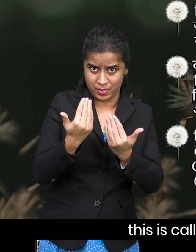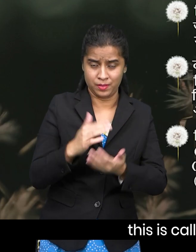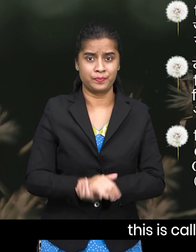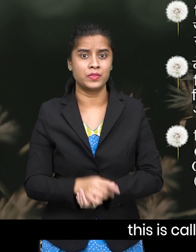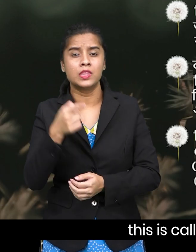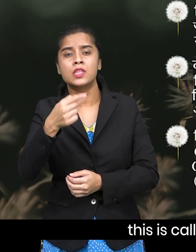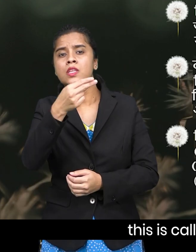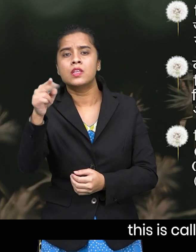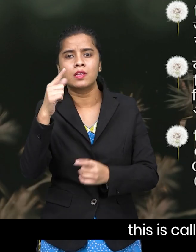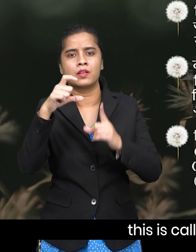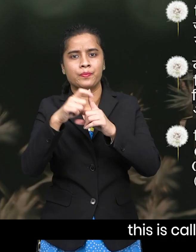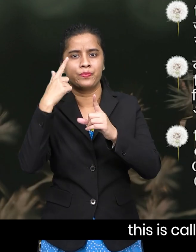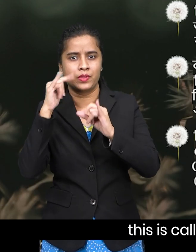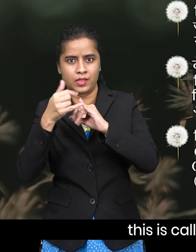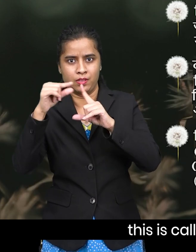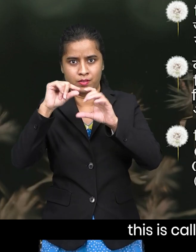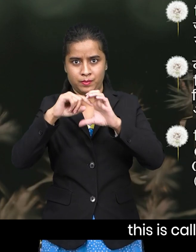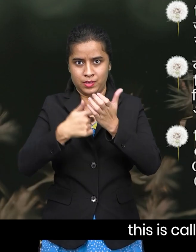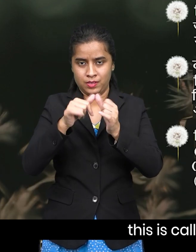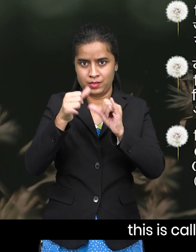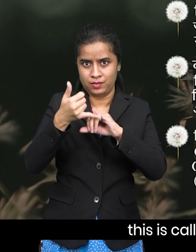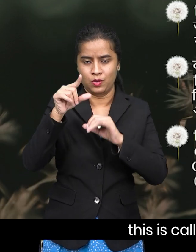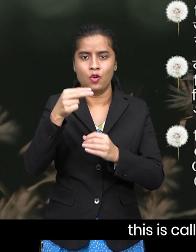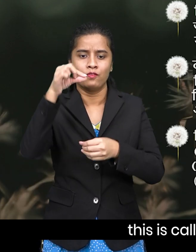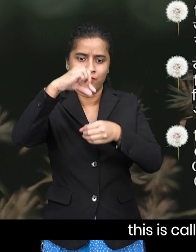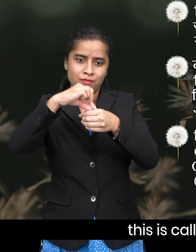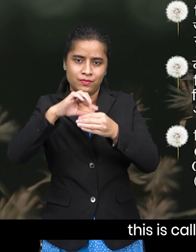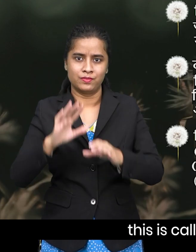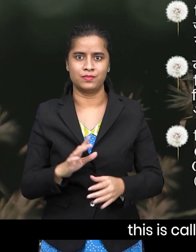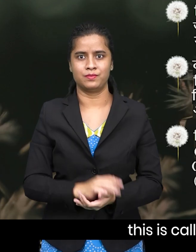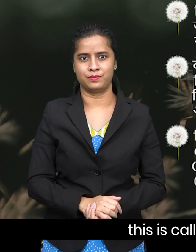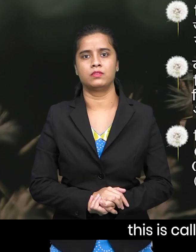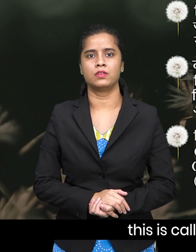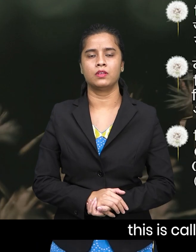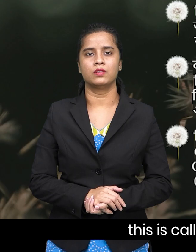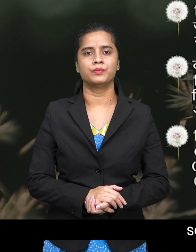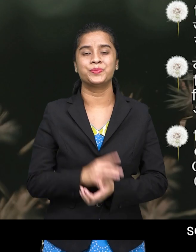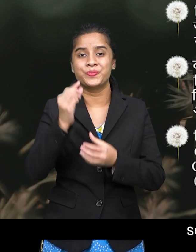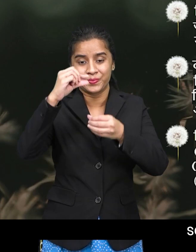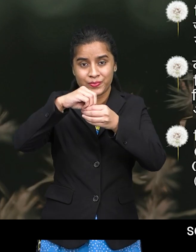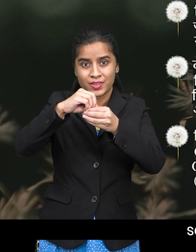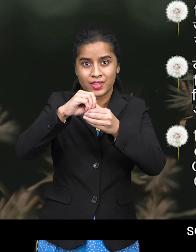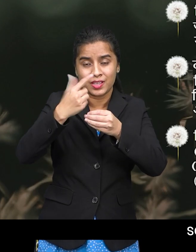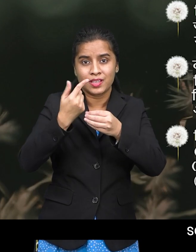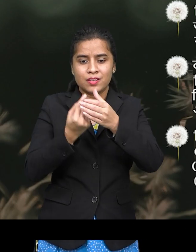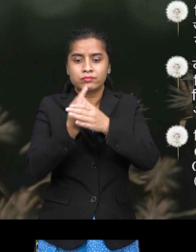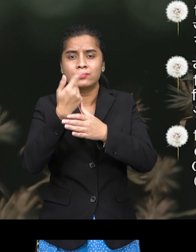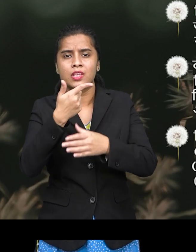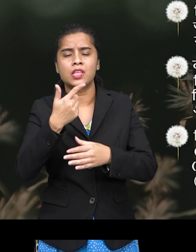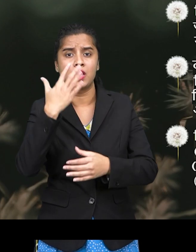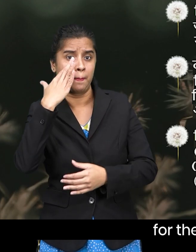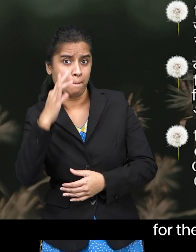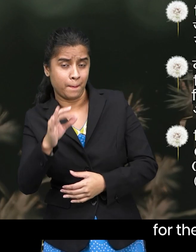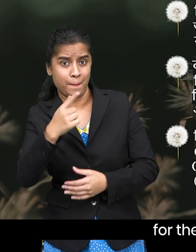मोहरीचे झाड आयुष्यात 10,000 पेक्षा जास्त बिया तयार करते. जर सर्व बिया उगवून मोठ्या वनस्पतीमध्ये